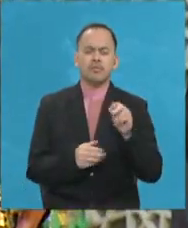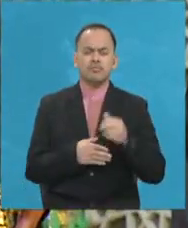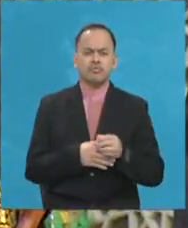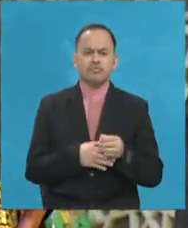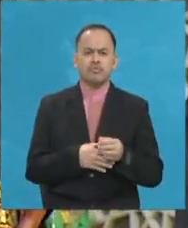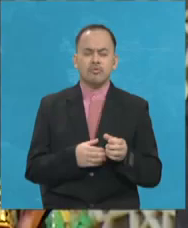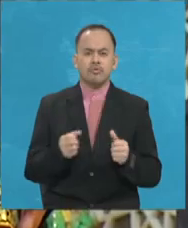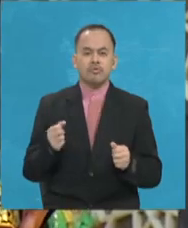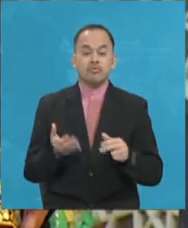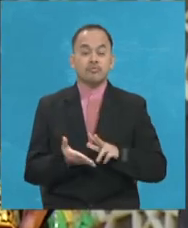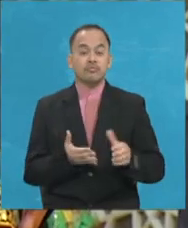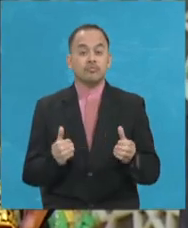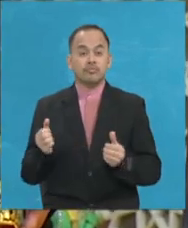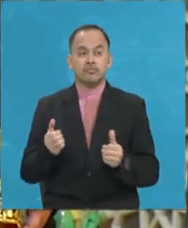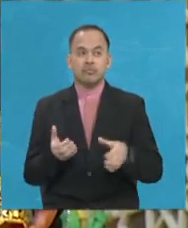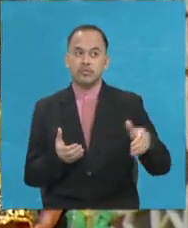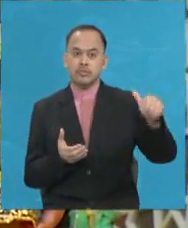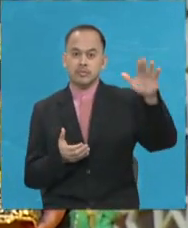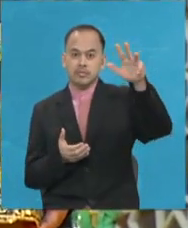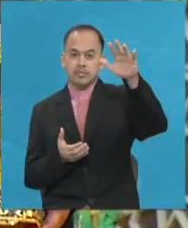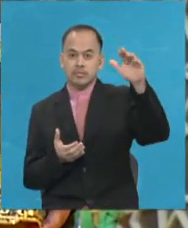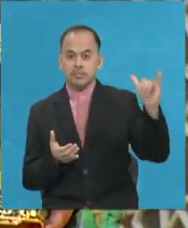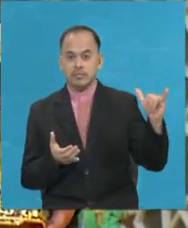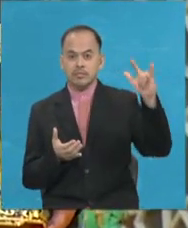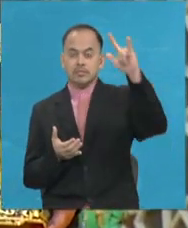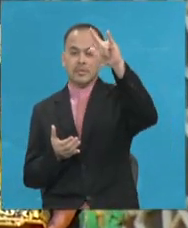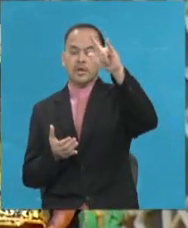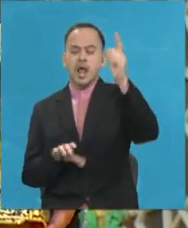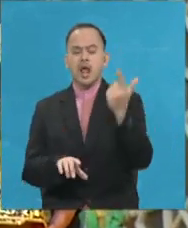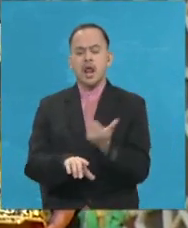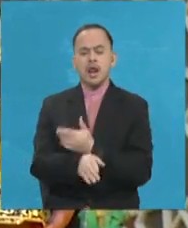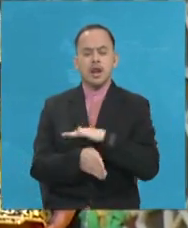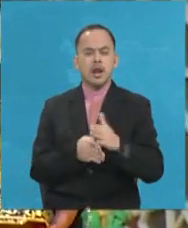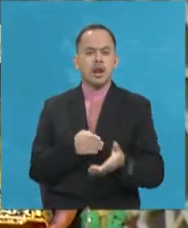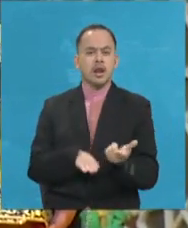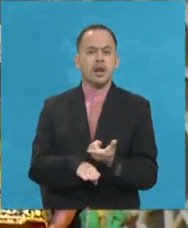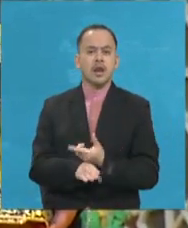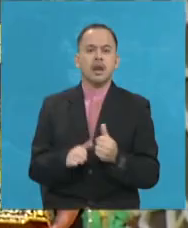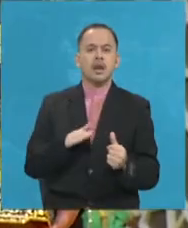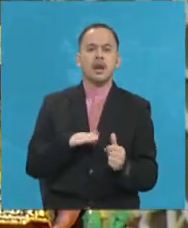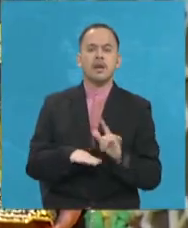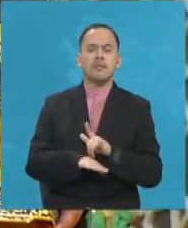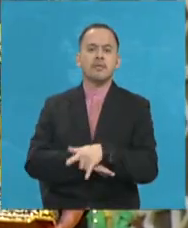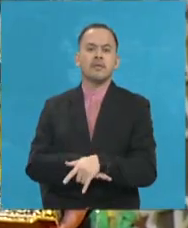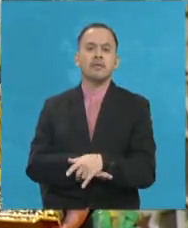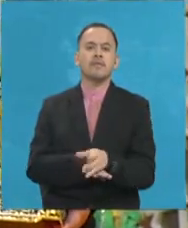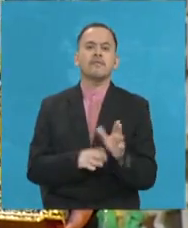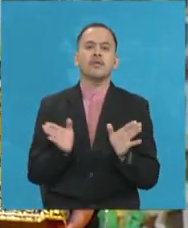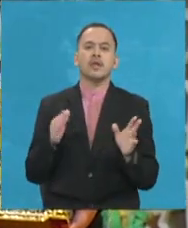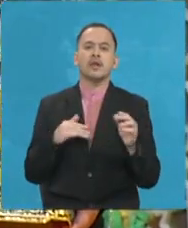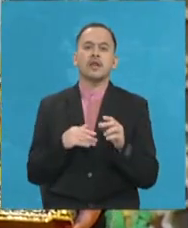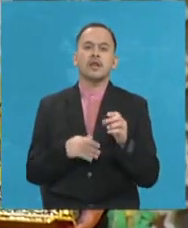seorang juru terbang sentra dan berjaya menamatkan latihan elementtree Flying selama tujuh bulan di Royal